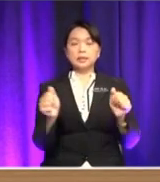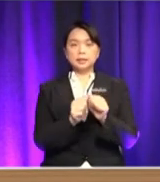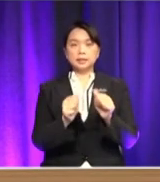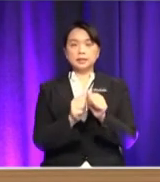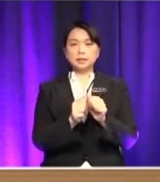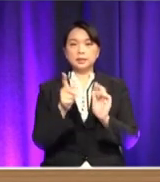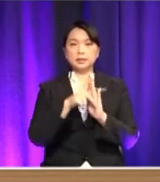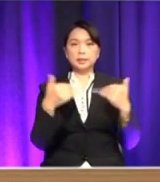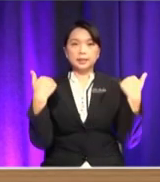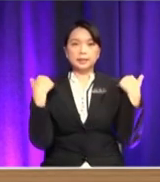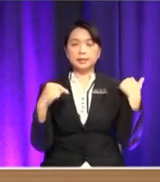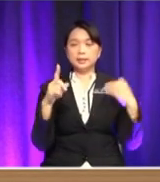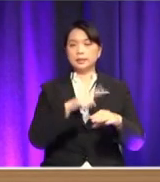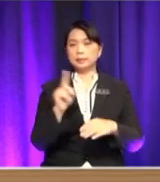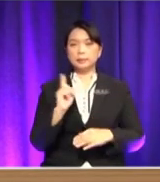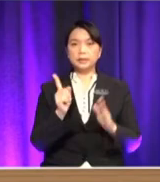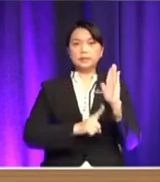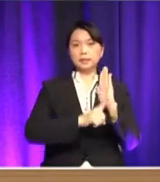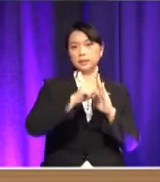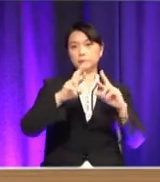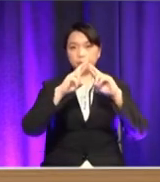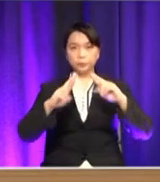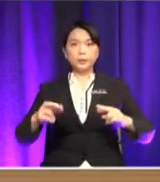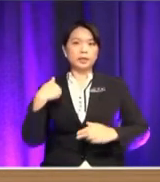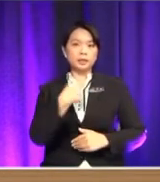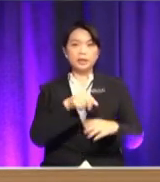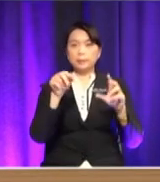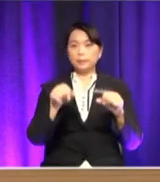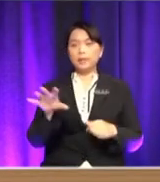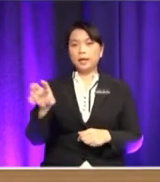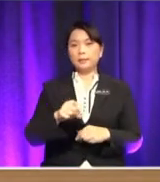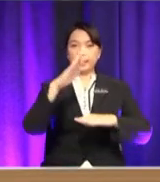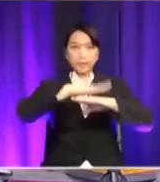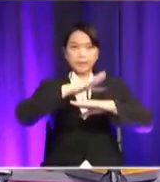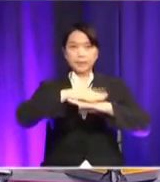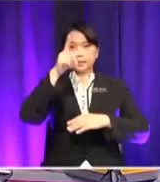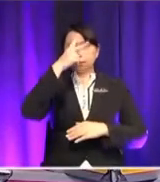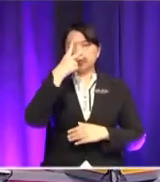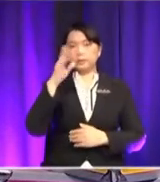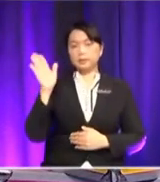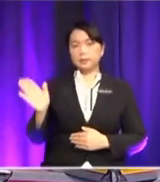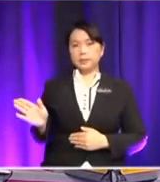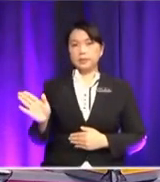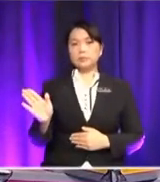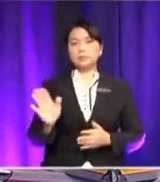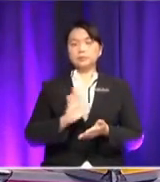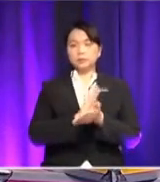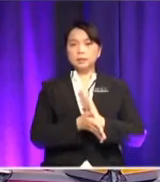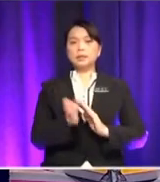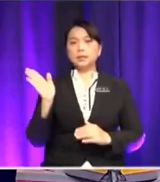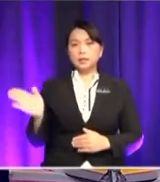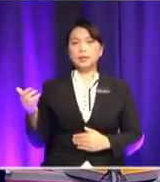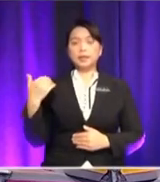keadaan dimana tinggi Bumbung kita beli ambek daripada atas ini yaitu Prabowo se ini adalah tinggi